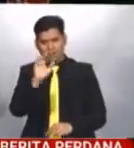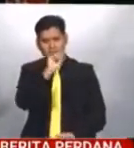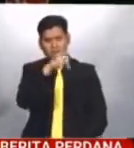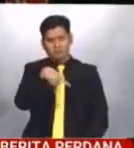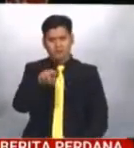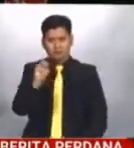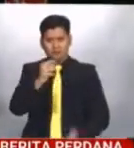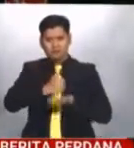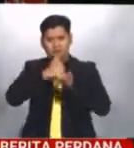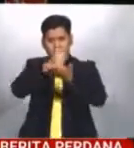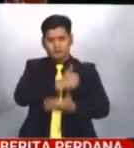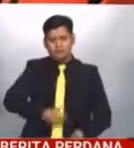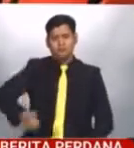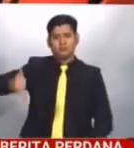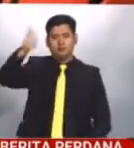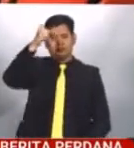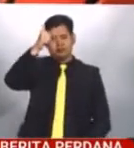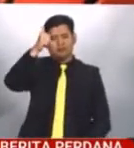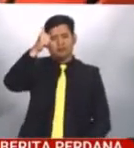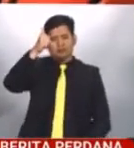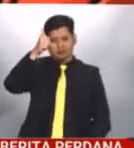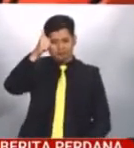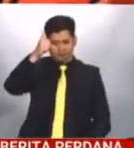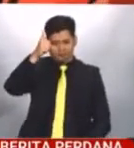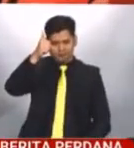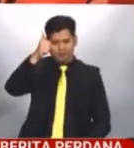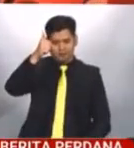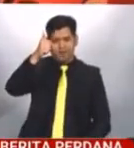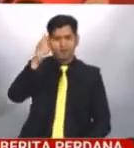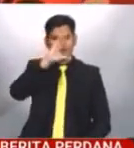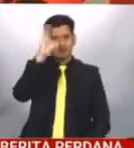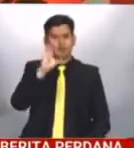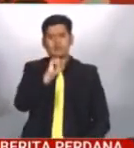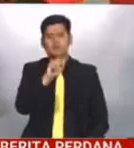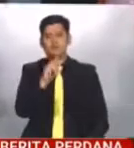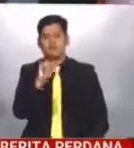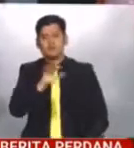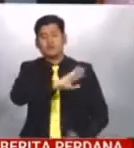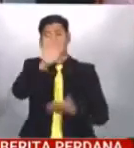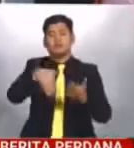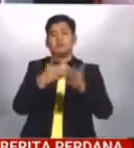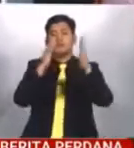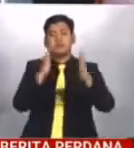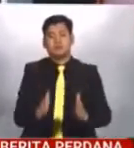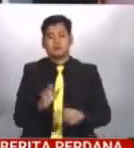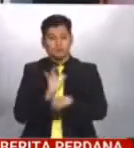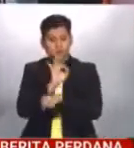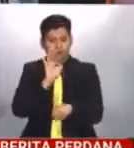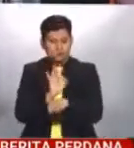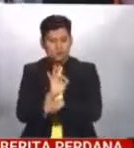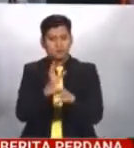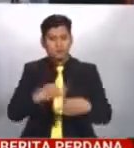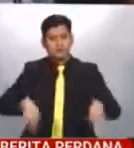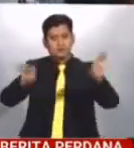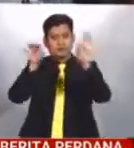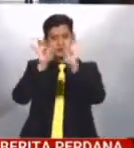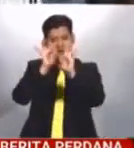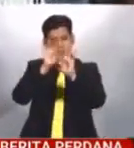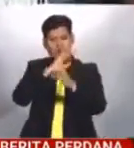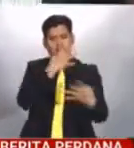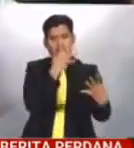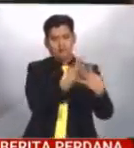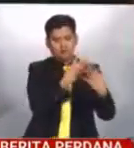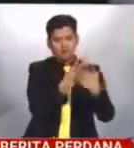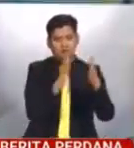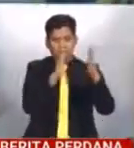Pengarah Bahagian Mitigasi NADMA, Cik Siti Nor Koh Pohli, kesemua pihak memainkan peranan memastikan kuarantin orang di